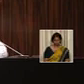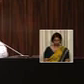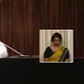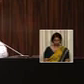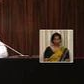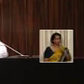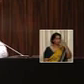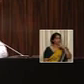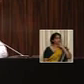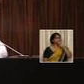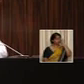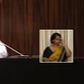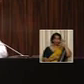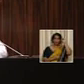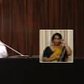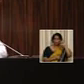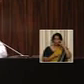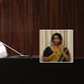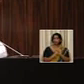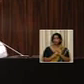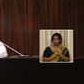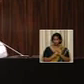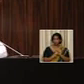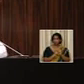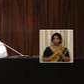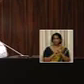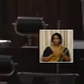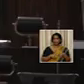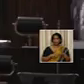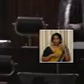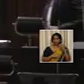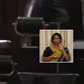ගරු නියෝජ්‍ය කතානායකතුමනි මහරගම පමුණුව දේවාලපාර අංක